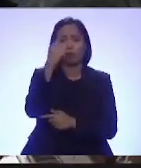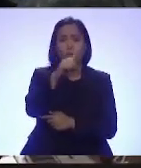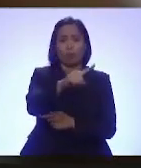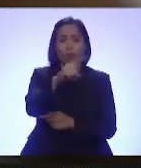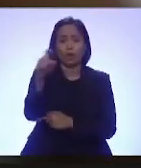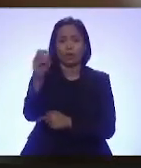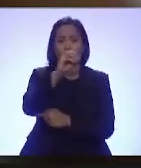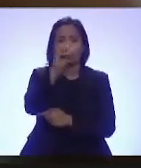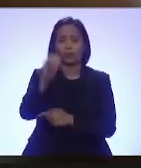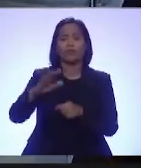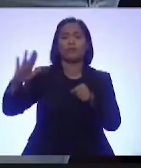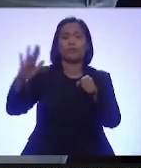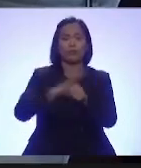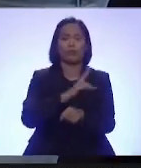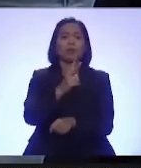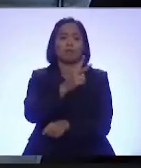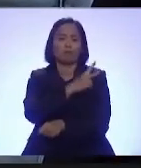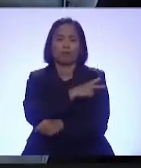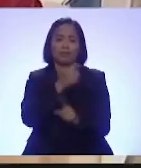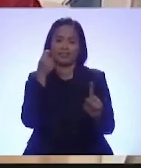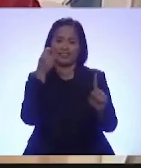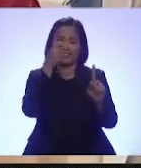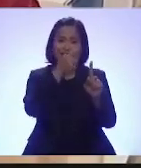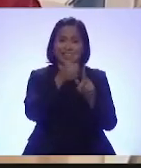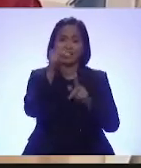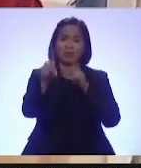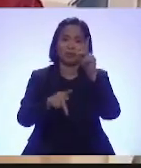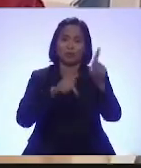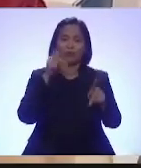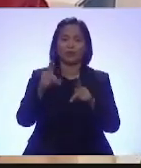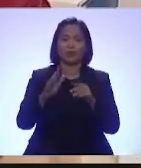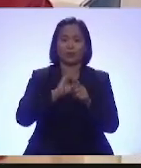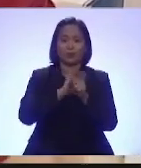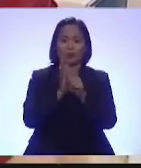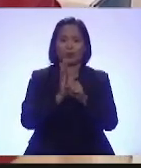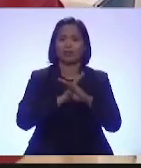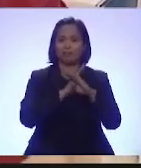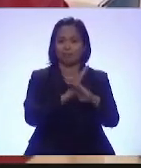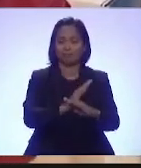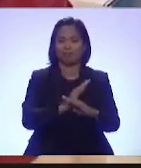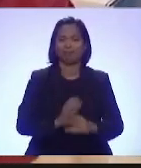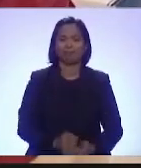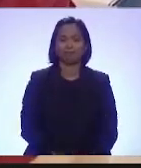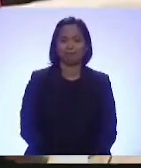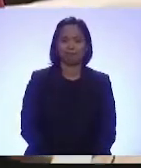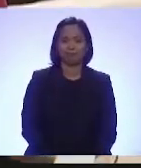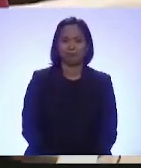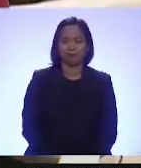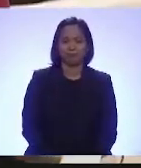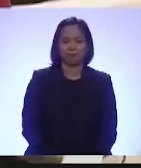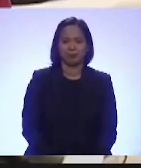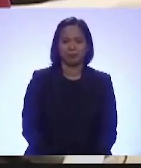ang fully vaccinated na target population contra COVID-19.